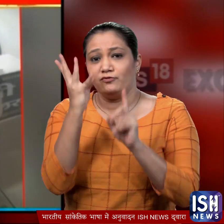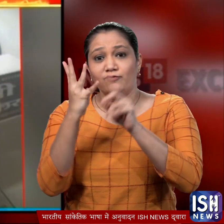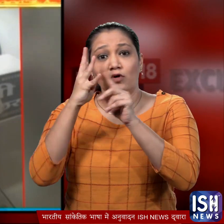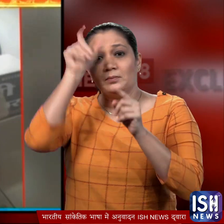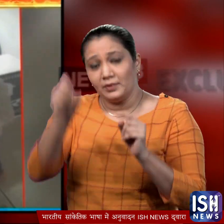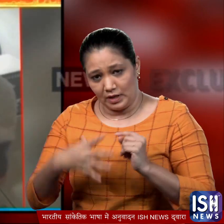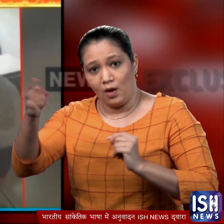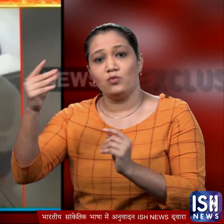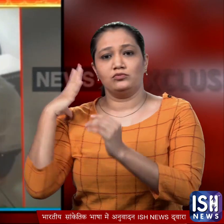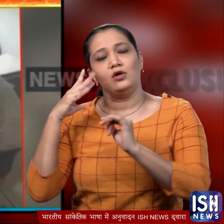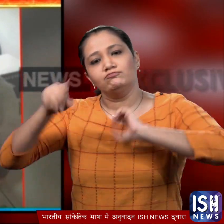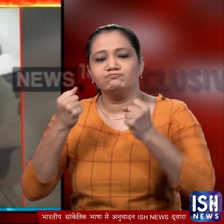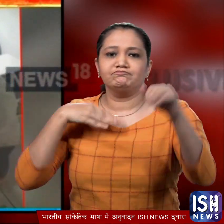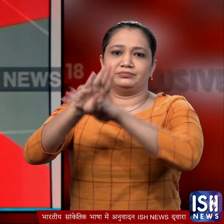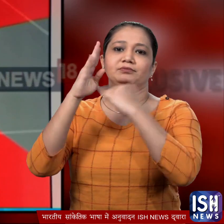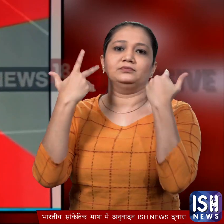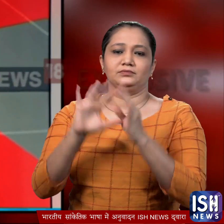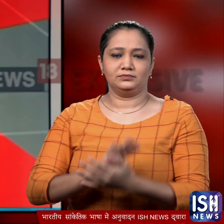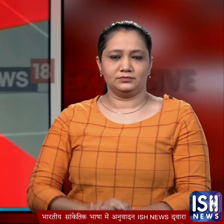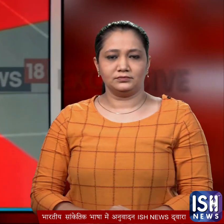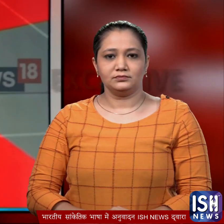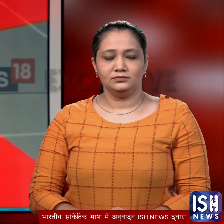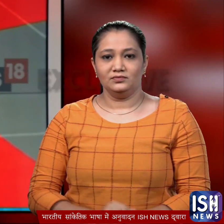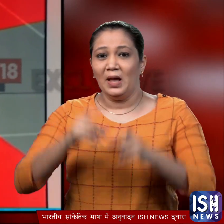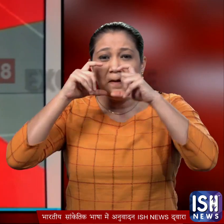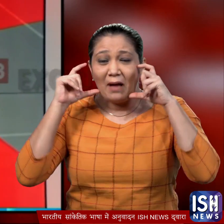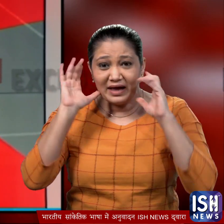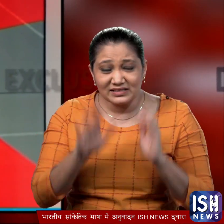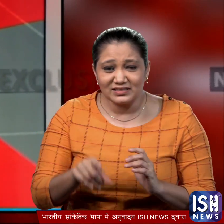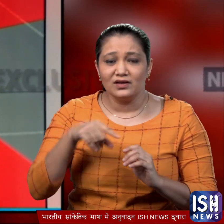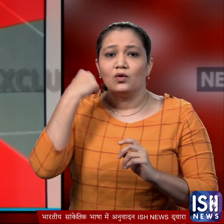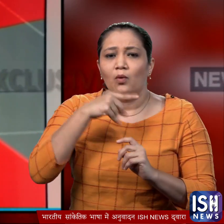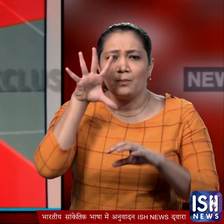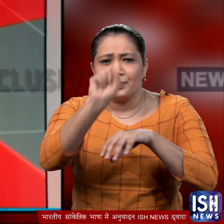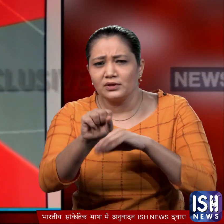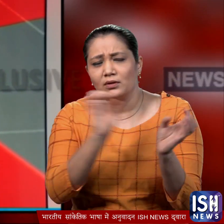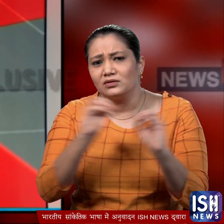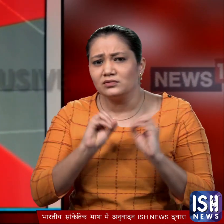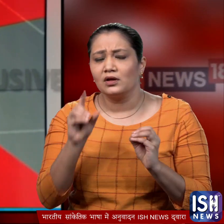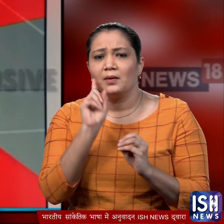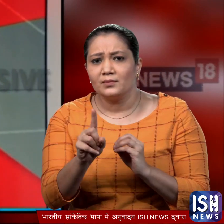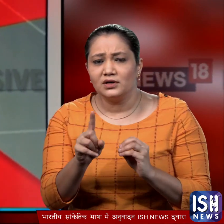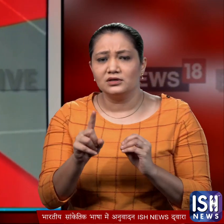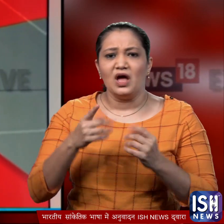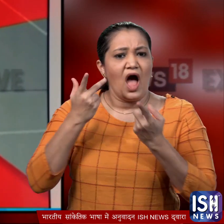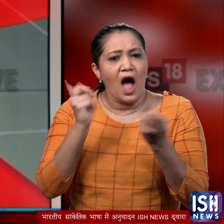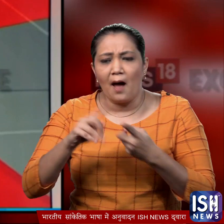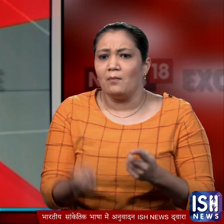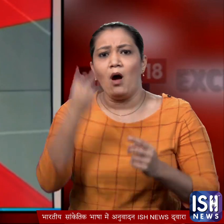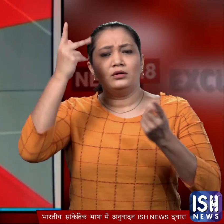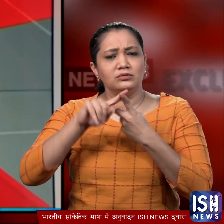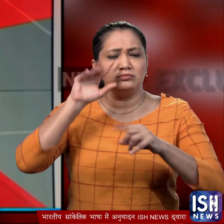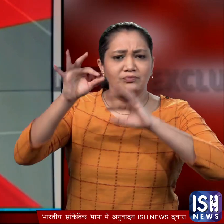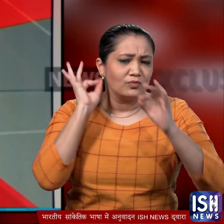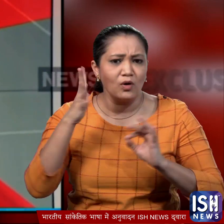अपने चौथे साथी के साथ वहां से फरार हो गए। सौभाग्य की एक बात है कि मास्क की वजह से बदमाशों का चेहरा तो साफ नहीं दिखा, लेकिन उन्होंने दिन दहाड़े जिस